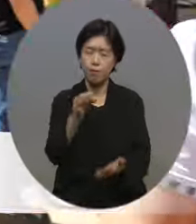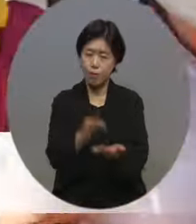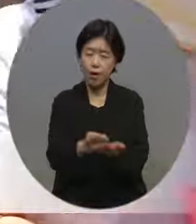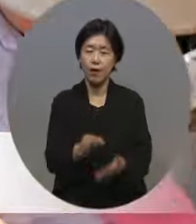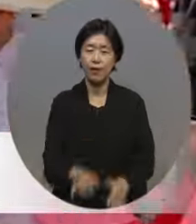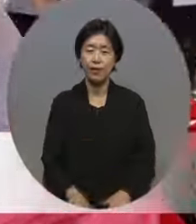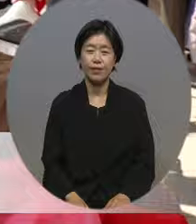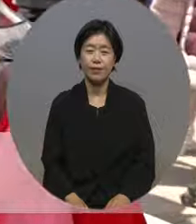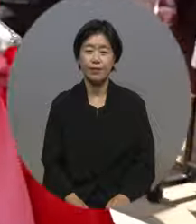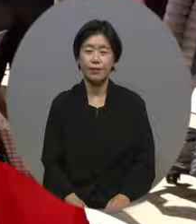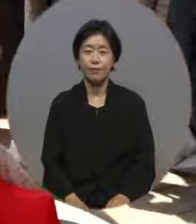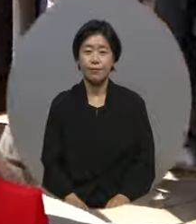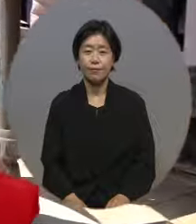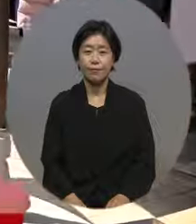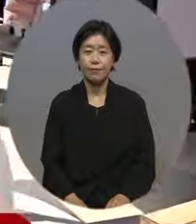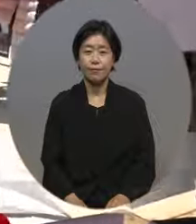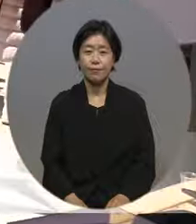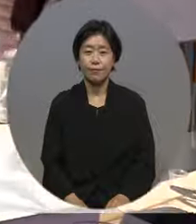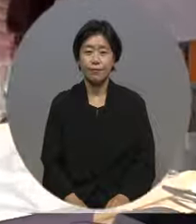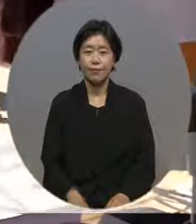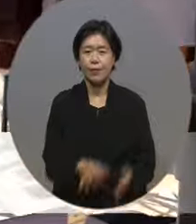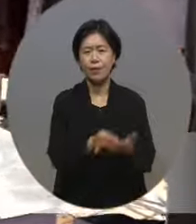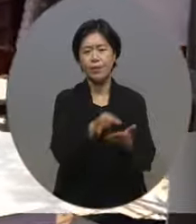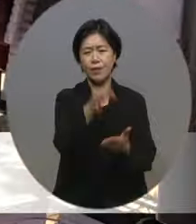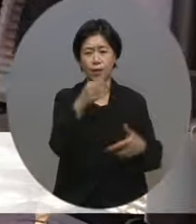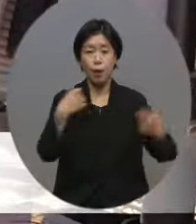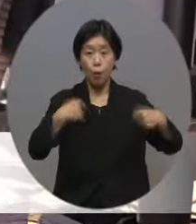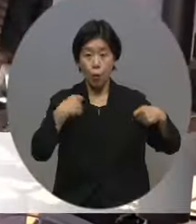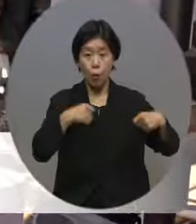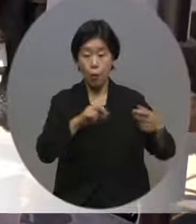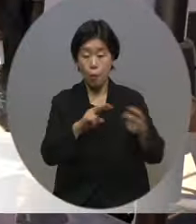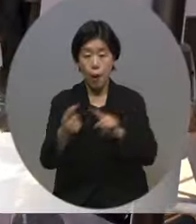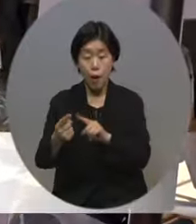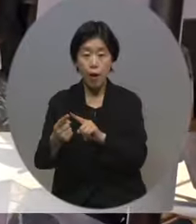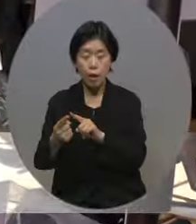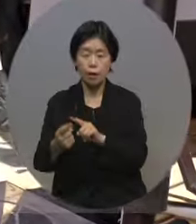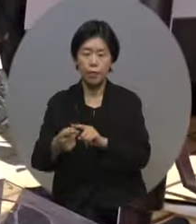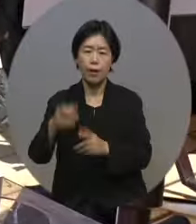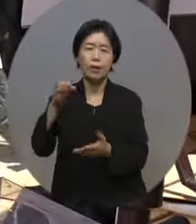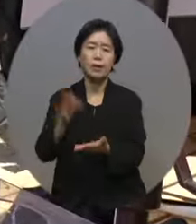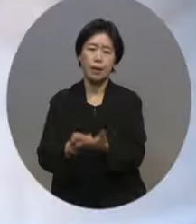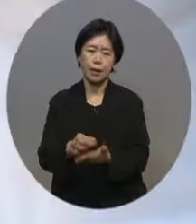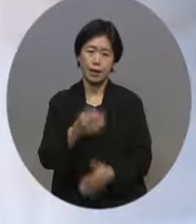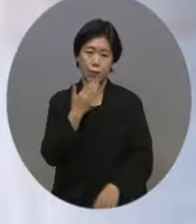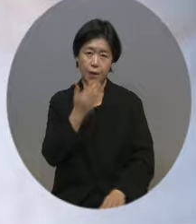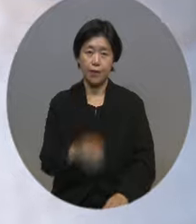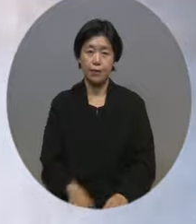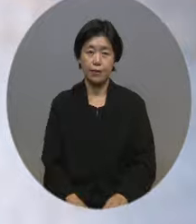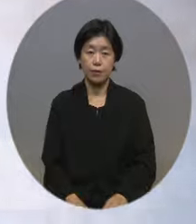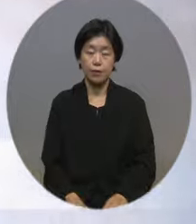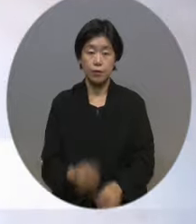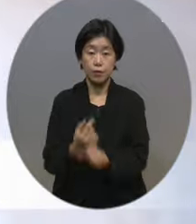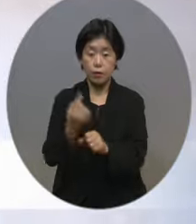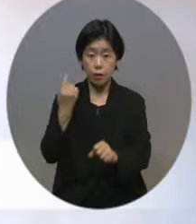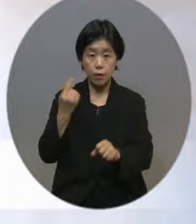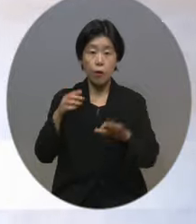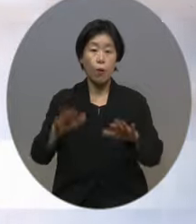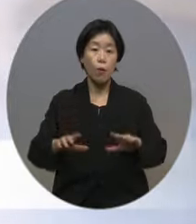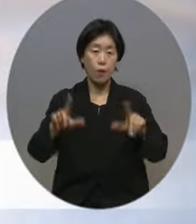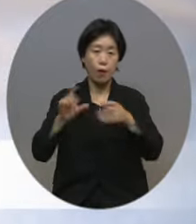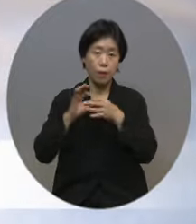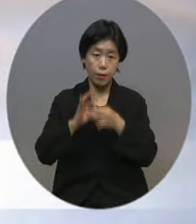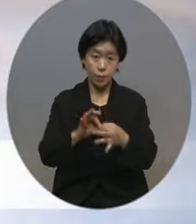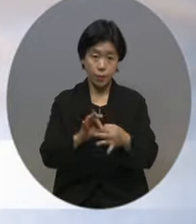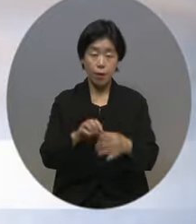저렴하게 사는 거죠. 이렇게 비싼 옷을 되게 싸게 입는 거죠? 비싼 옷을. 작년에 이어 올해도